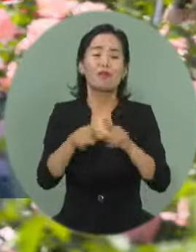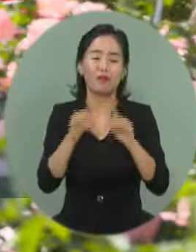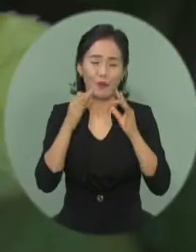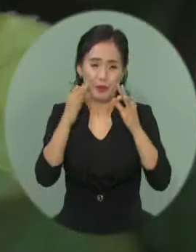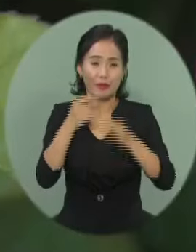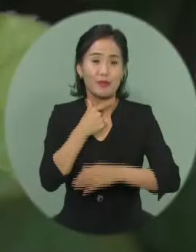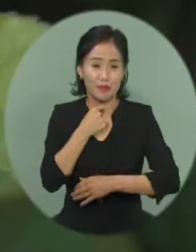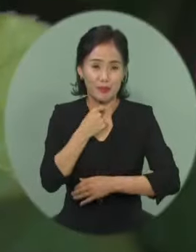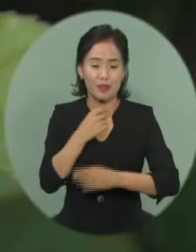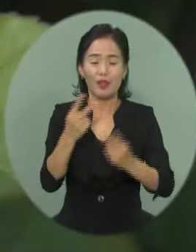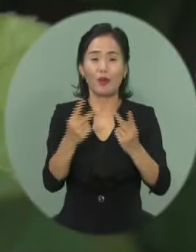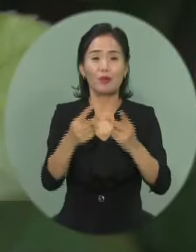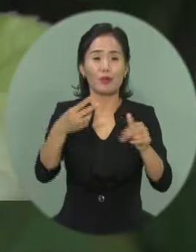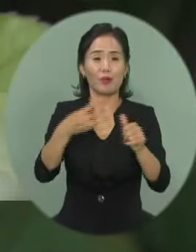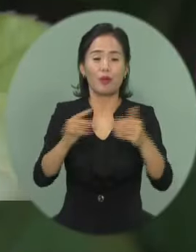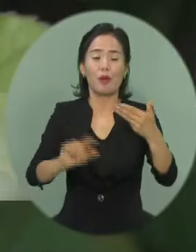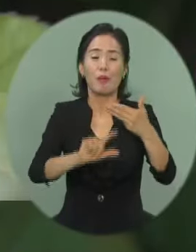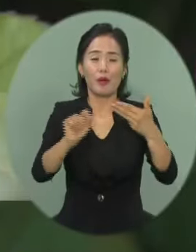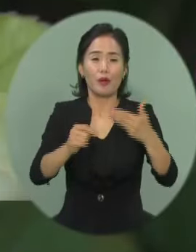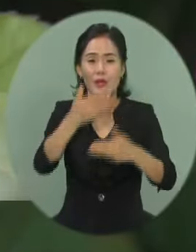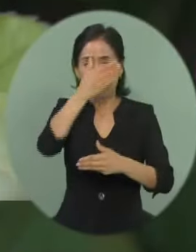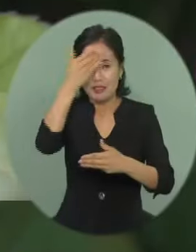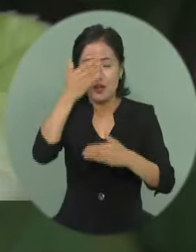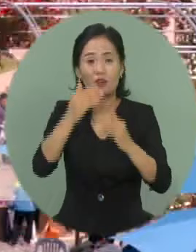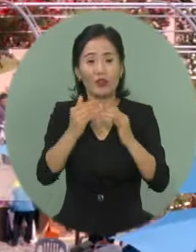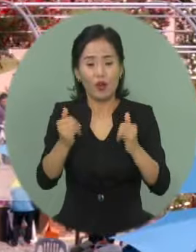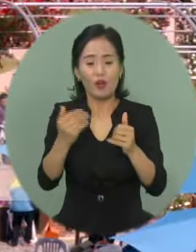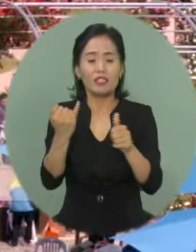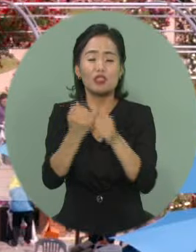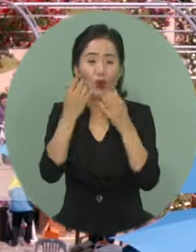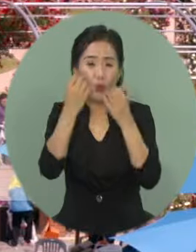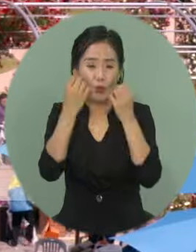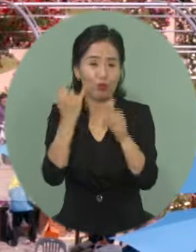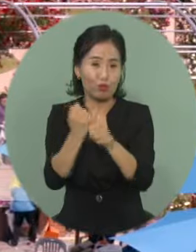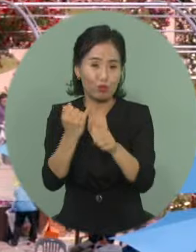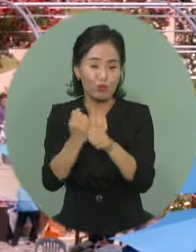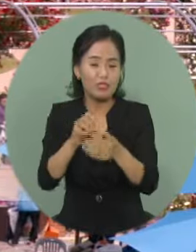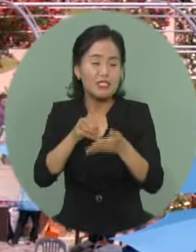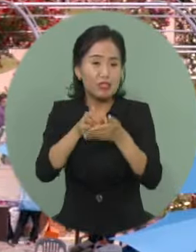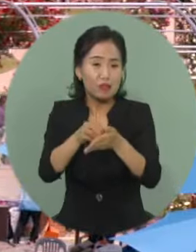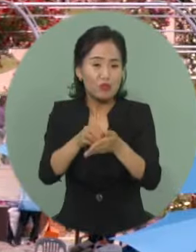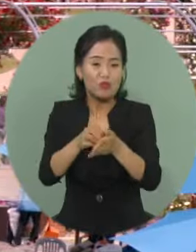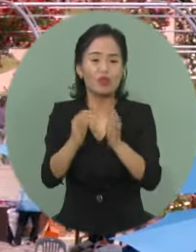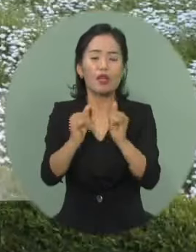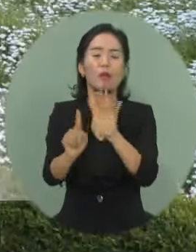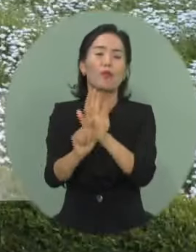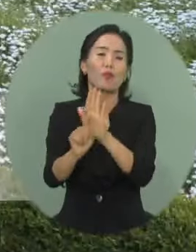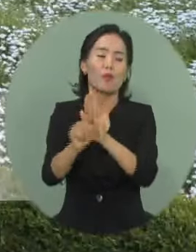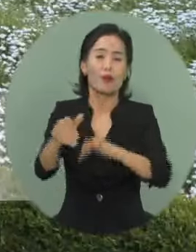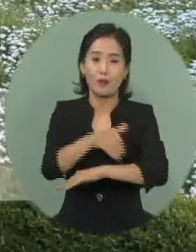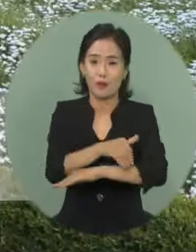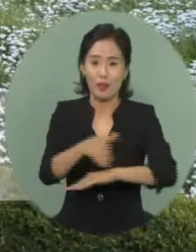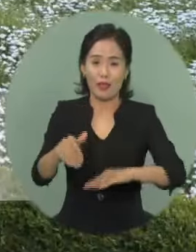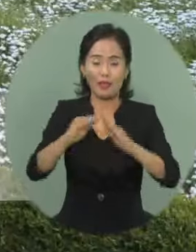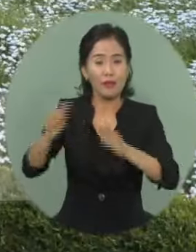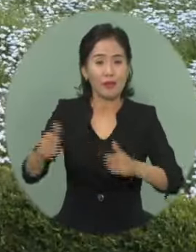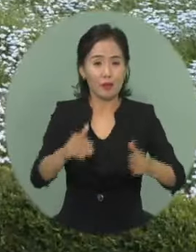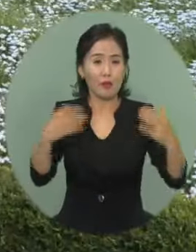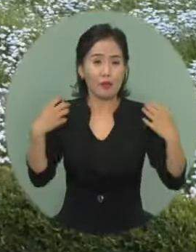노력해서. 곡성군은 오는 8월까지 청년과 신혼부부 등을 대상으로 입주 예정자를 우선 모집할 계획입니다.